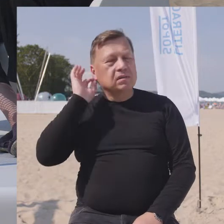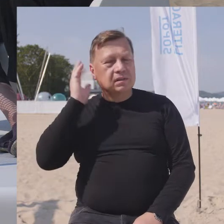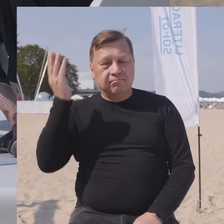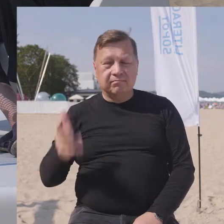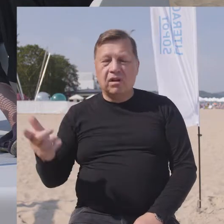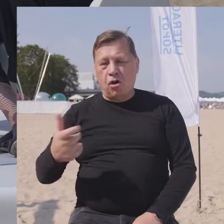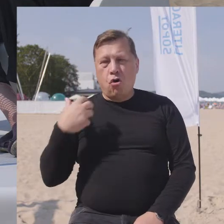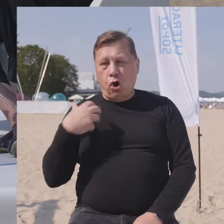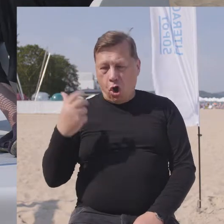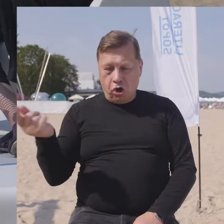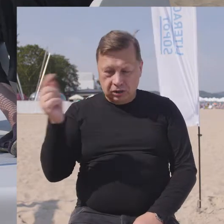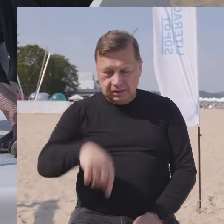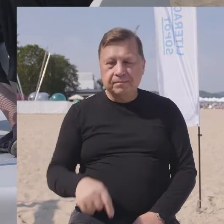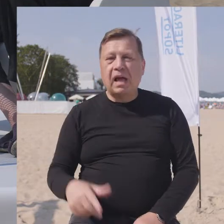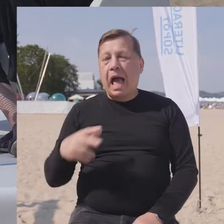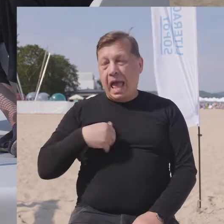byłem świadkiem takiego